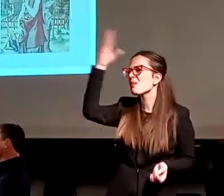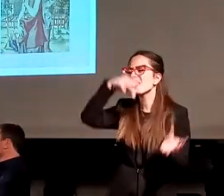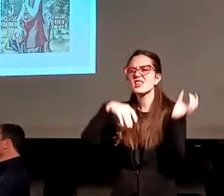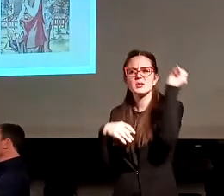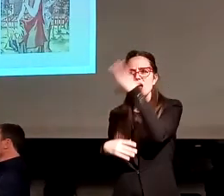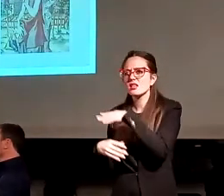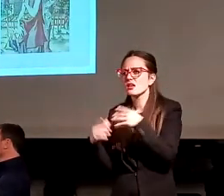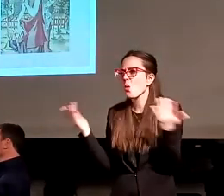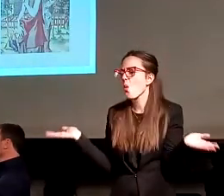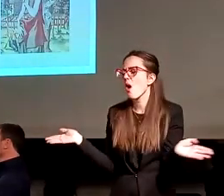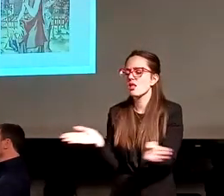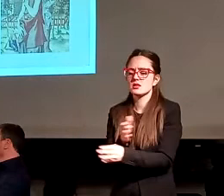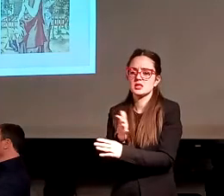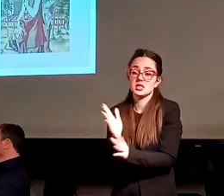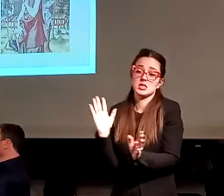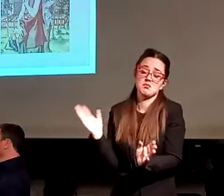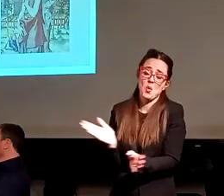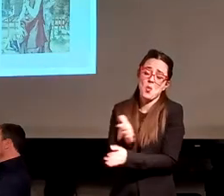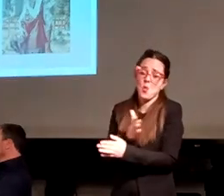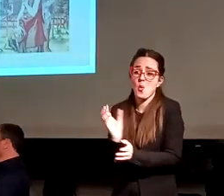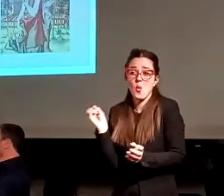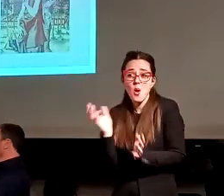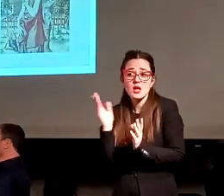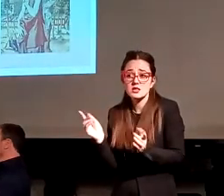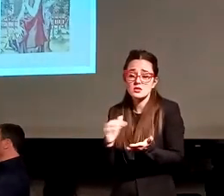tutto di quasi tutto